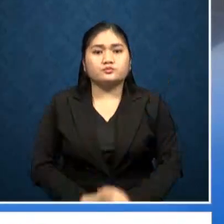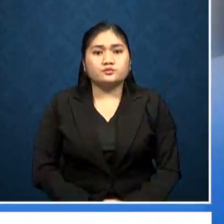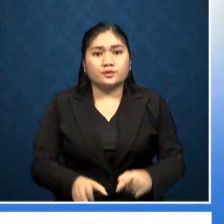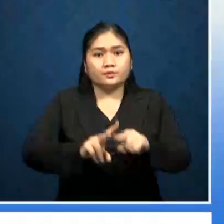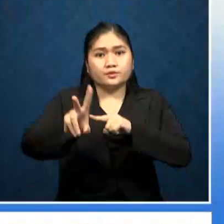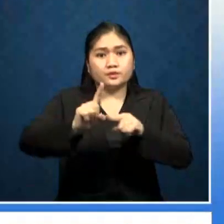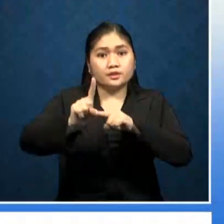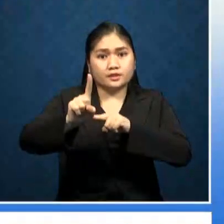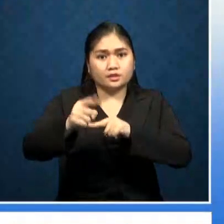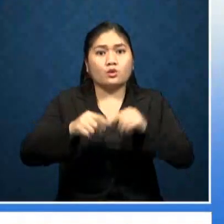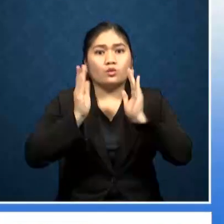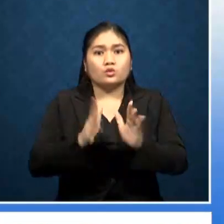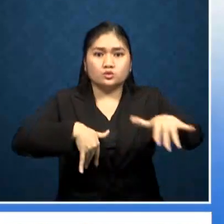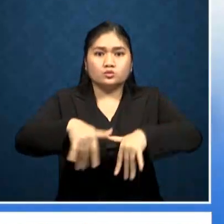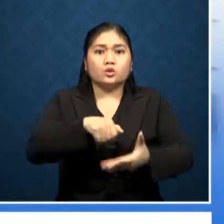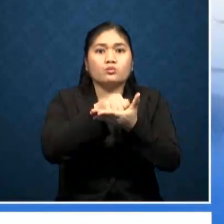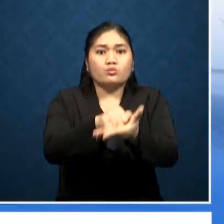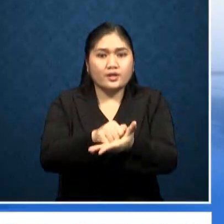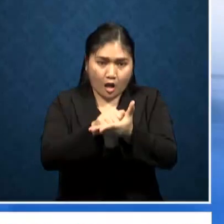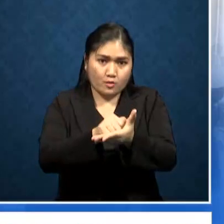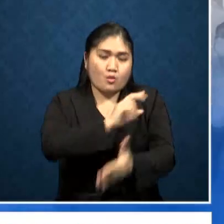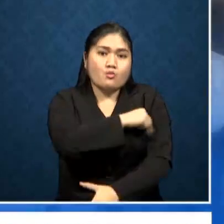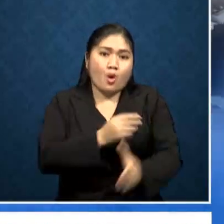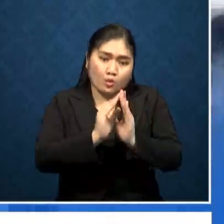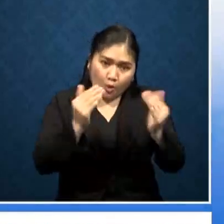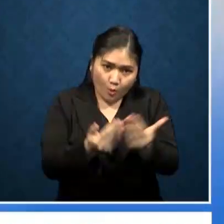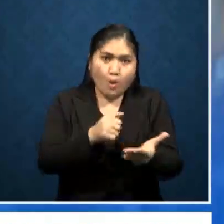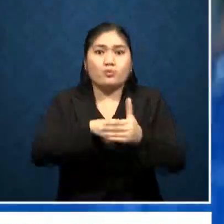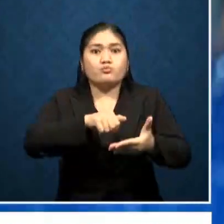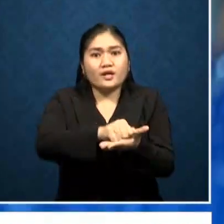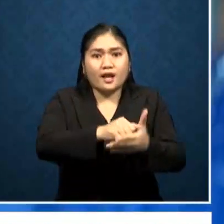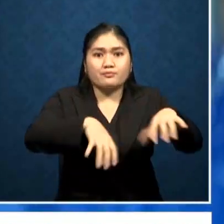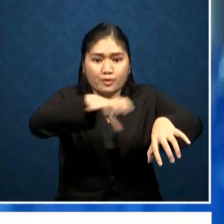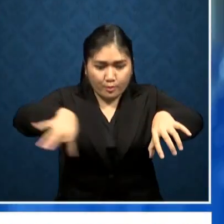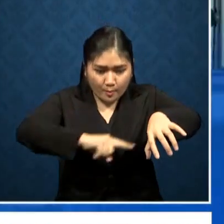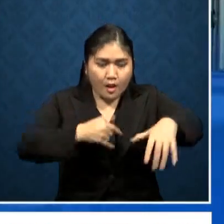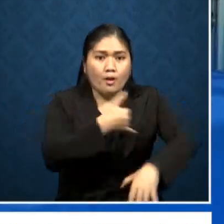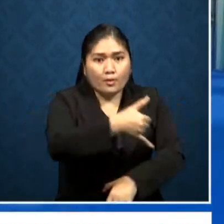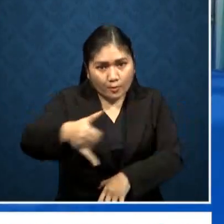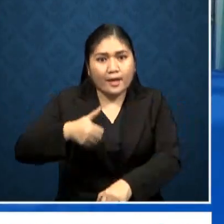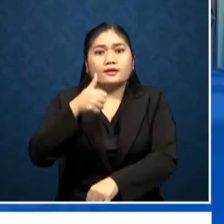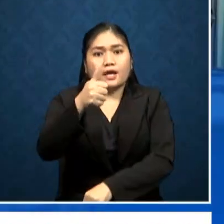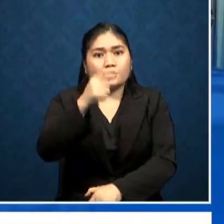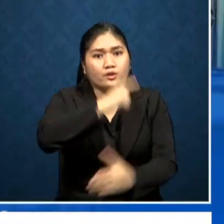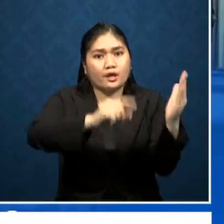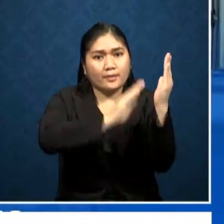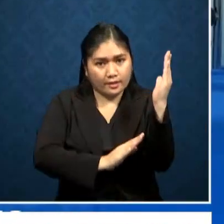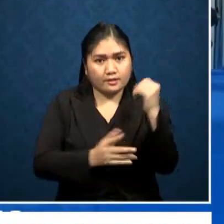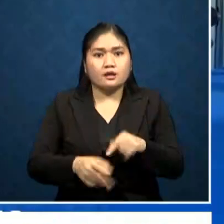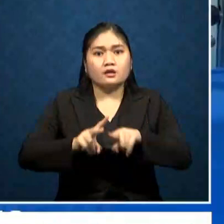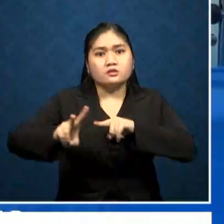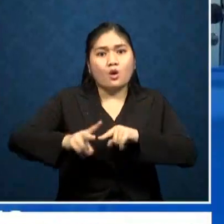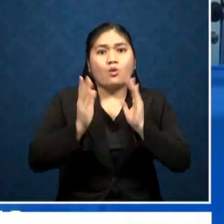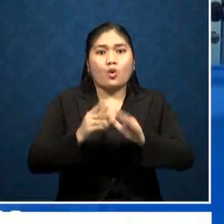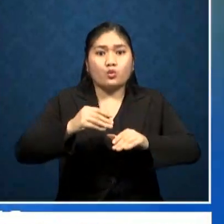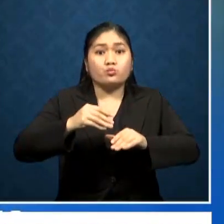1. ประชาชนรบริการหมอครอบครัว หนวยบริการประถมภูิที่ไหนก็ได้ทั่วประเทศ2. ผู้